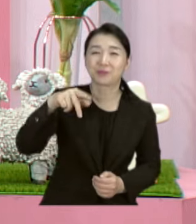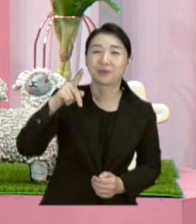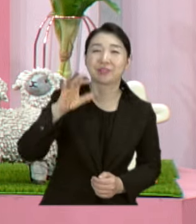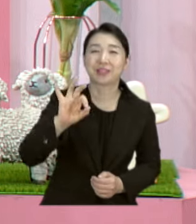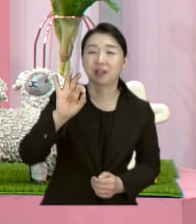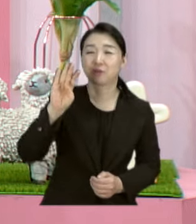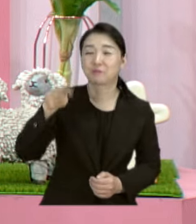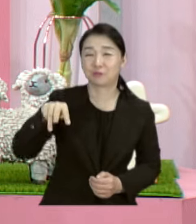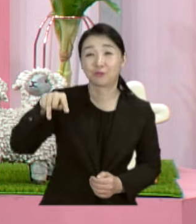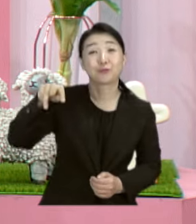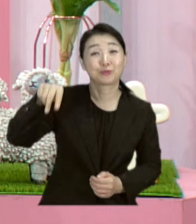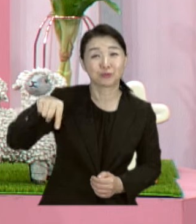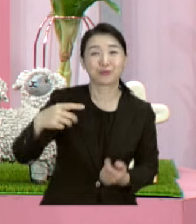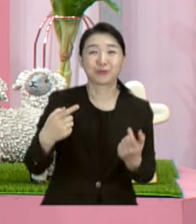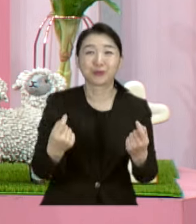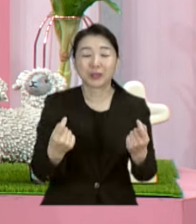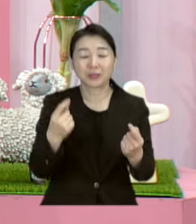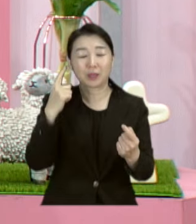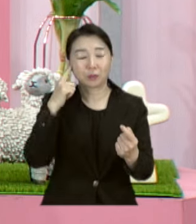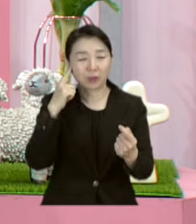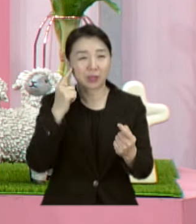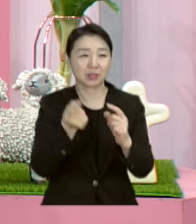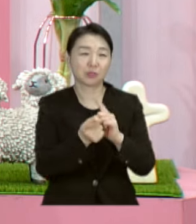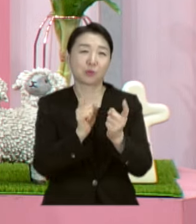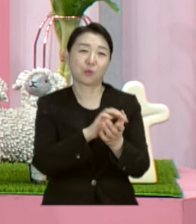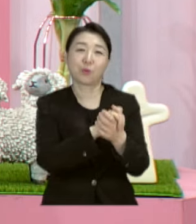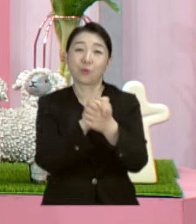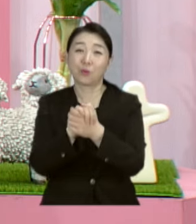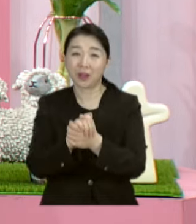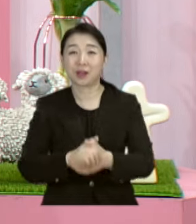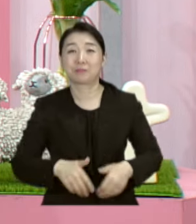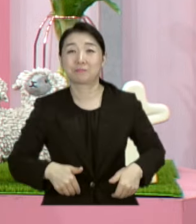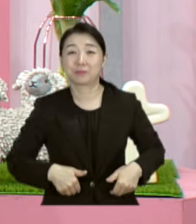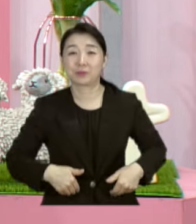그러잖아요. 제가 이제 이거는 부창부수